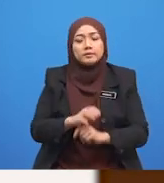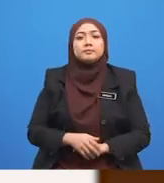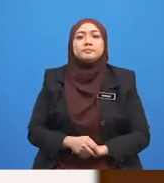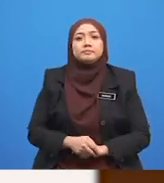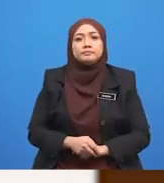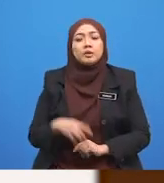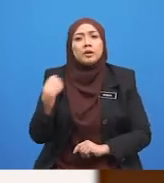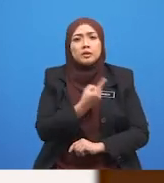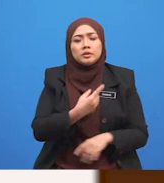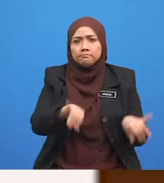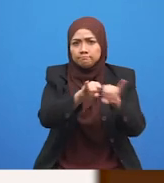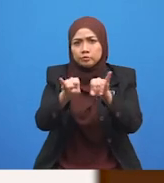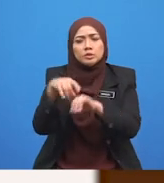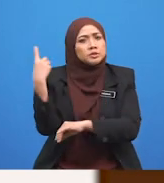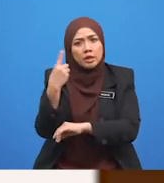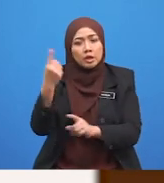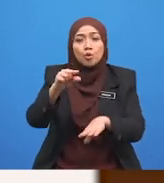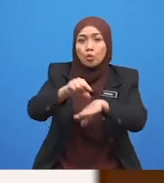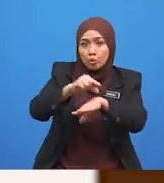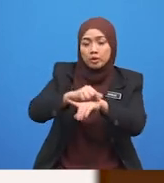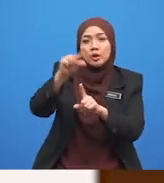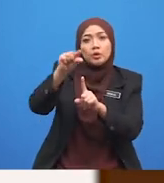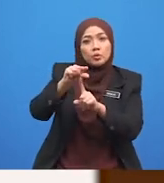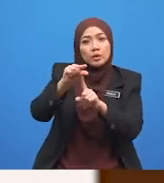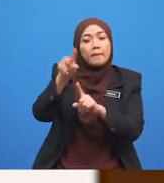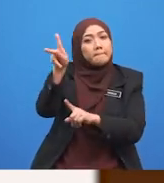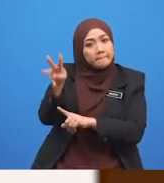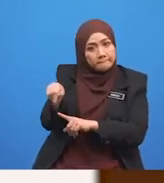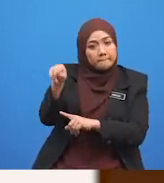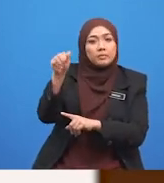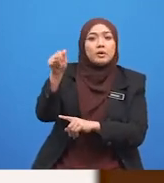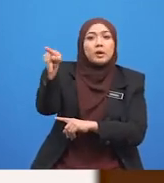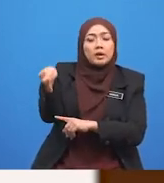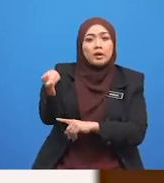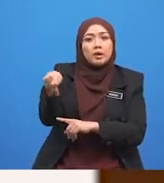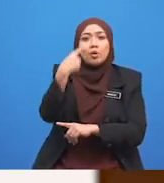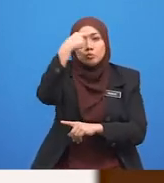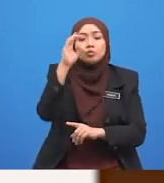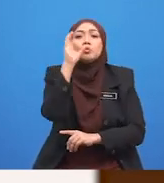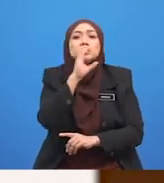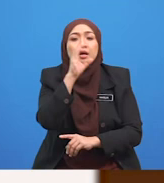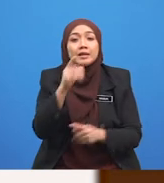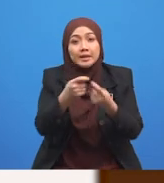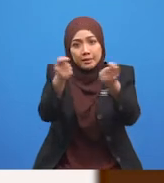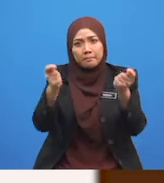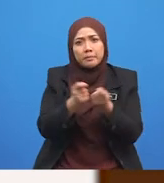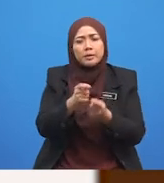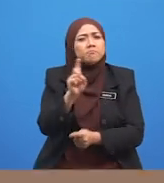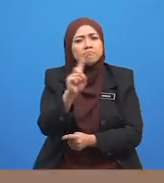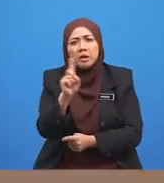Kita juga selalu menggunakan Google Map bagi mencari kawasan baharu yang kita tidak tahu di mana.